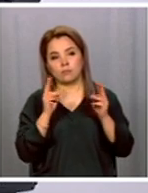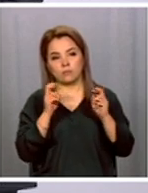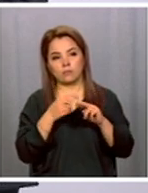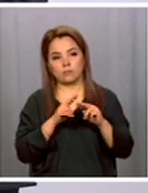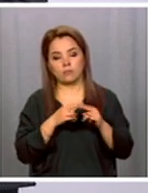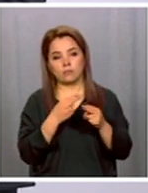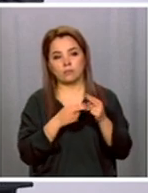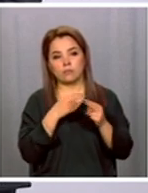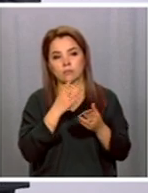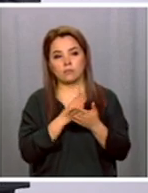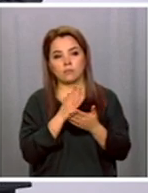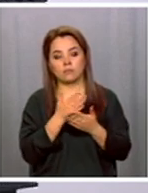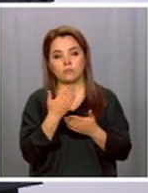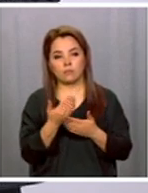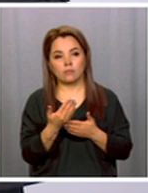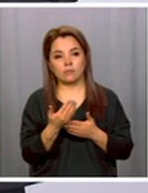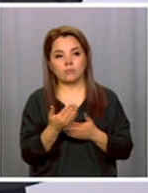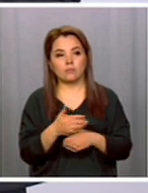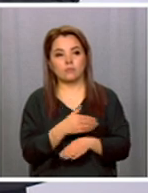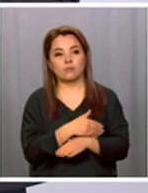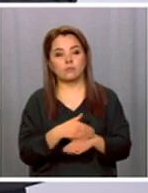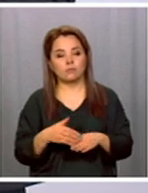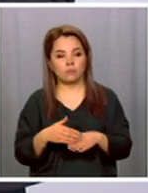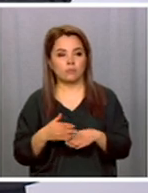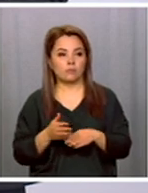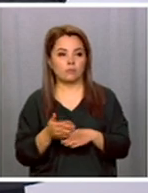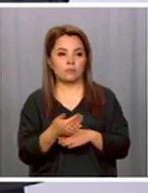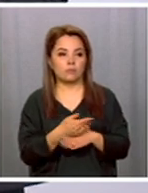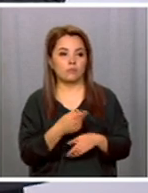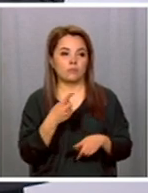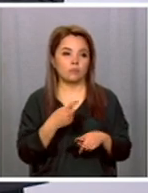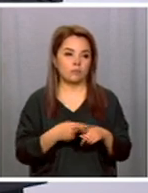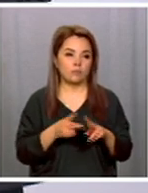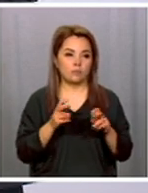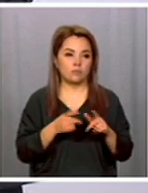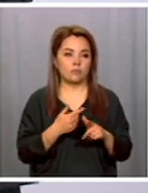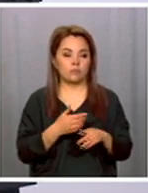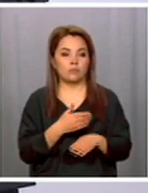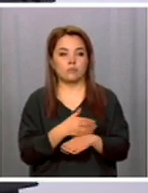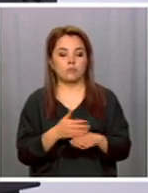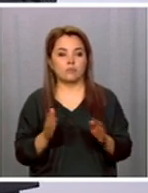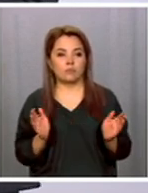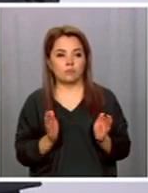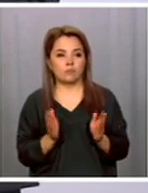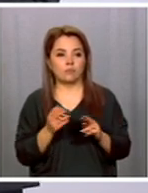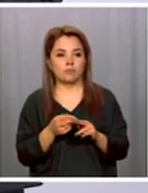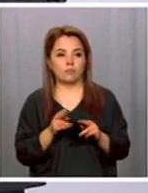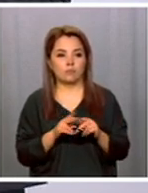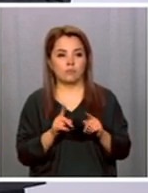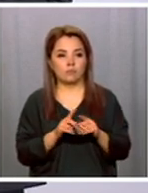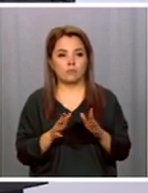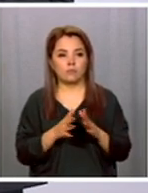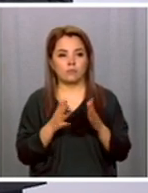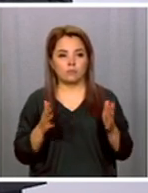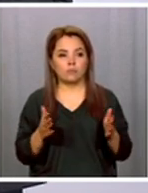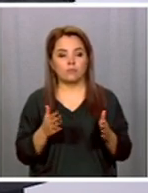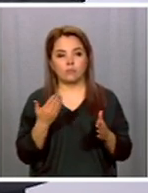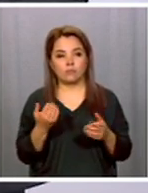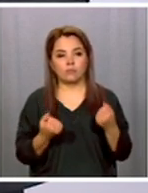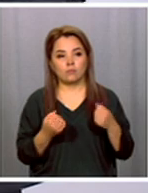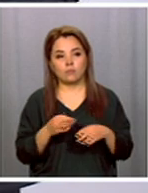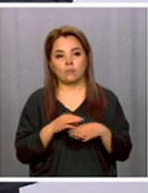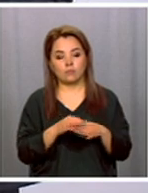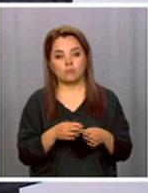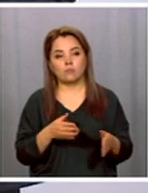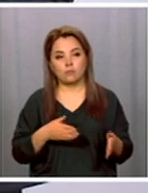сюретте көшелердің қиылысында қолданған. Егер де тар көшеден үлкен көшеге шығатын болса, онда жүргізуші